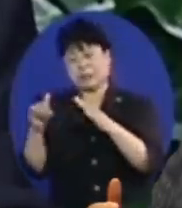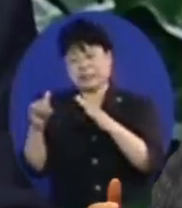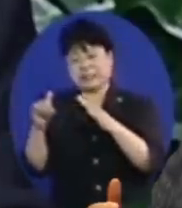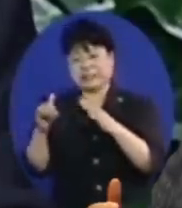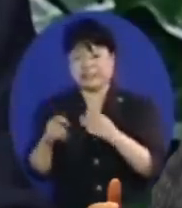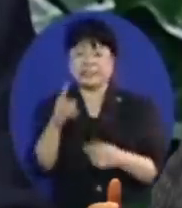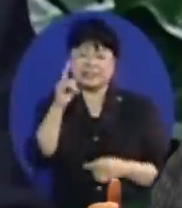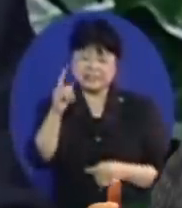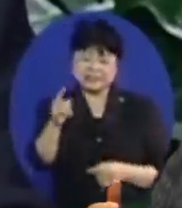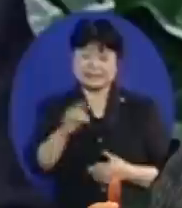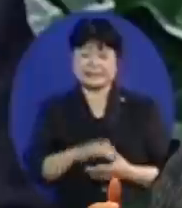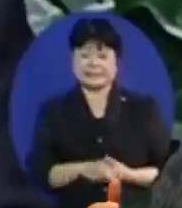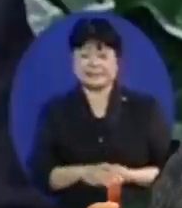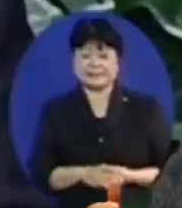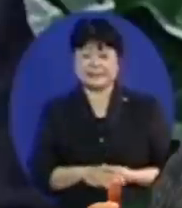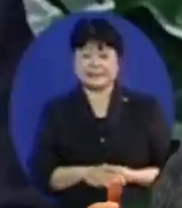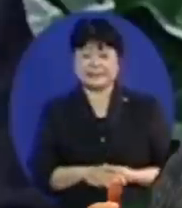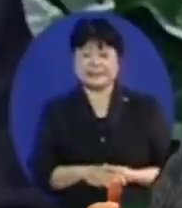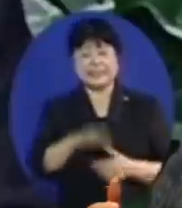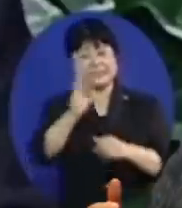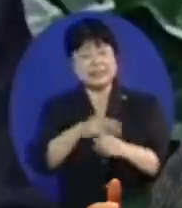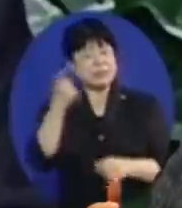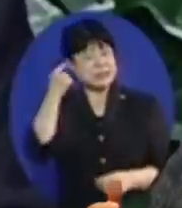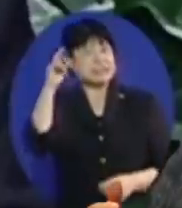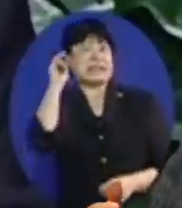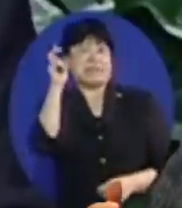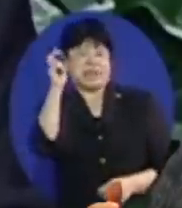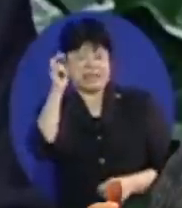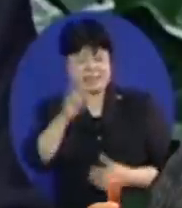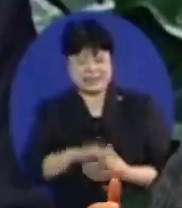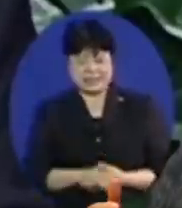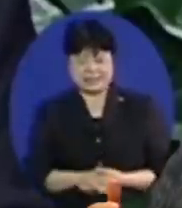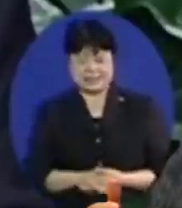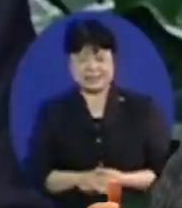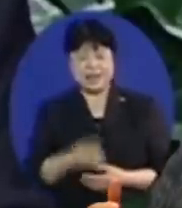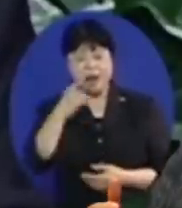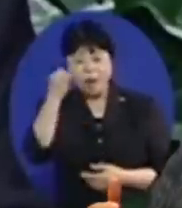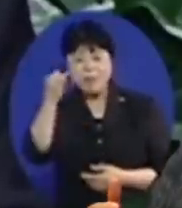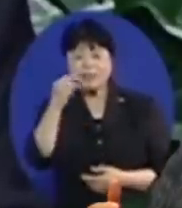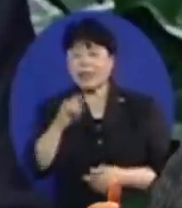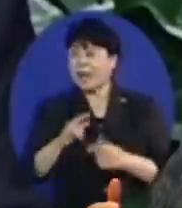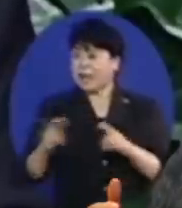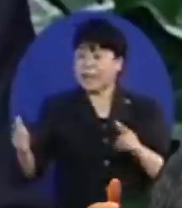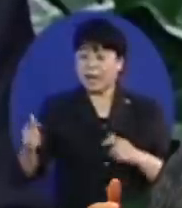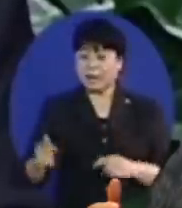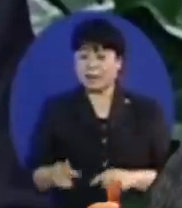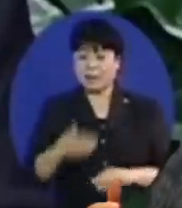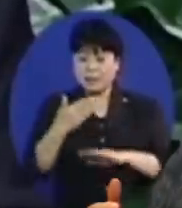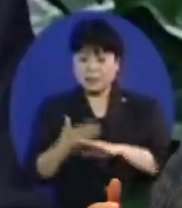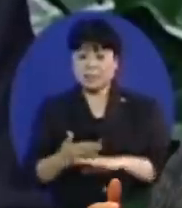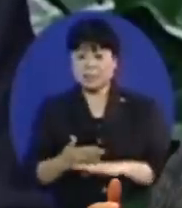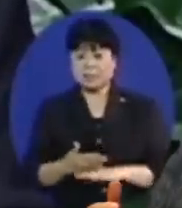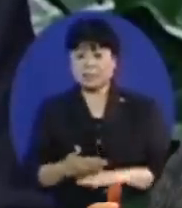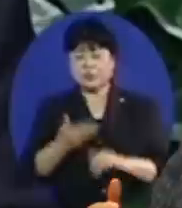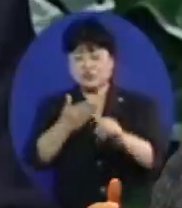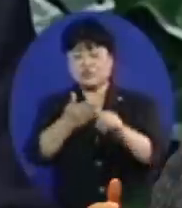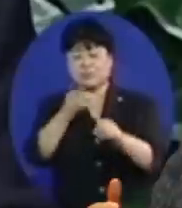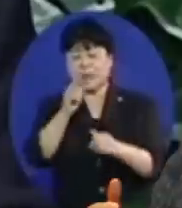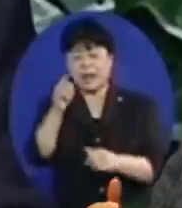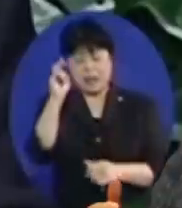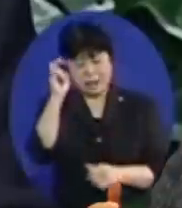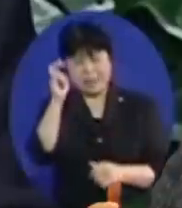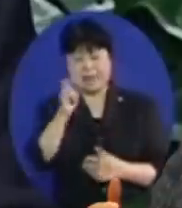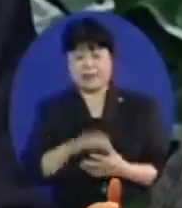그 잘못 들었습니다. 그 어머니 보고 한 말이 아닙니다. 다른 사람 보고 한 말입니다.